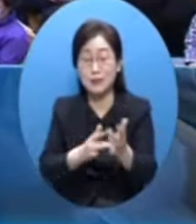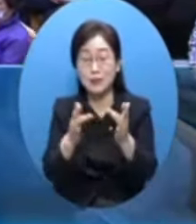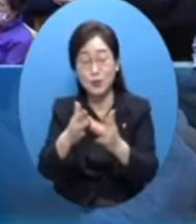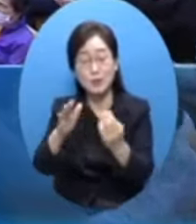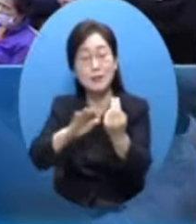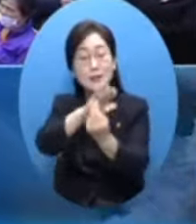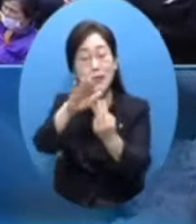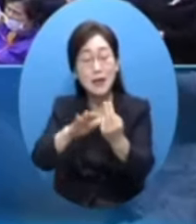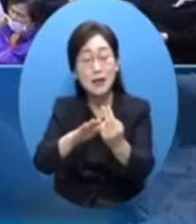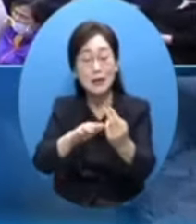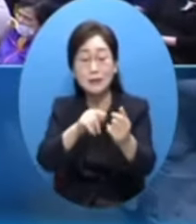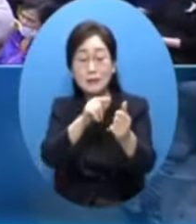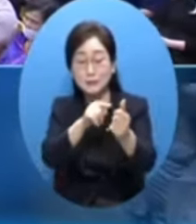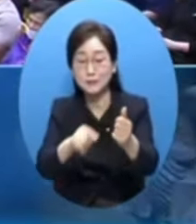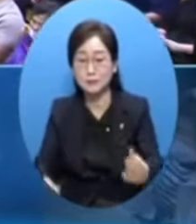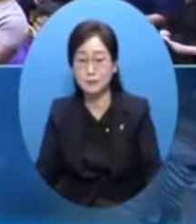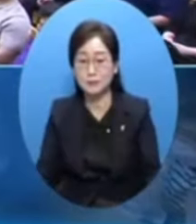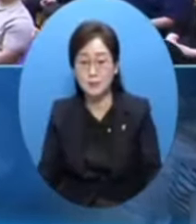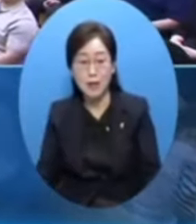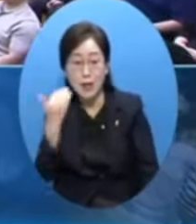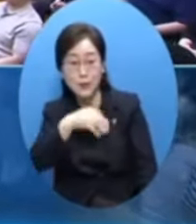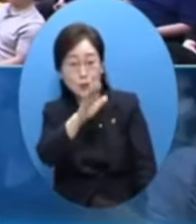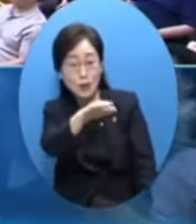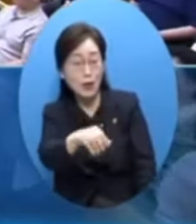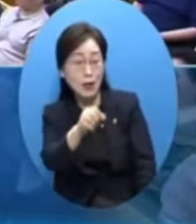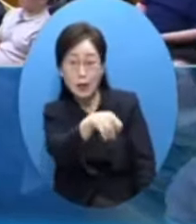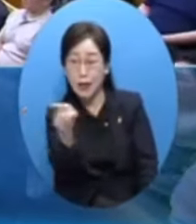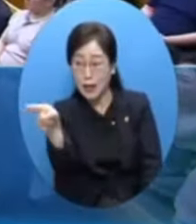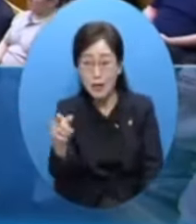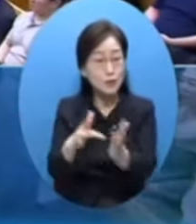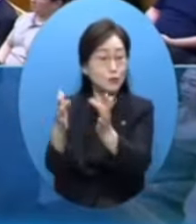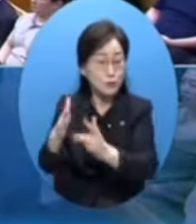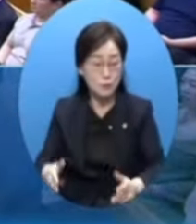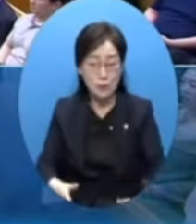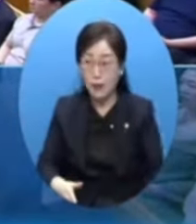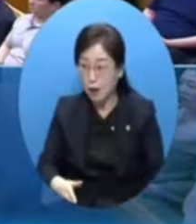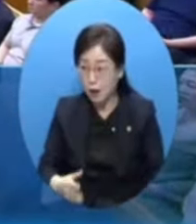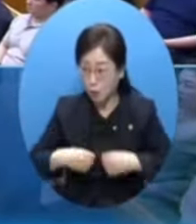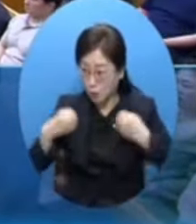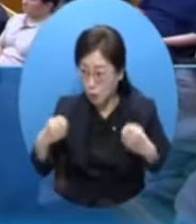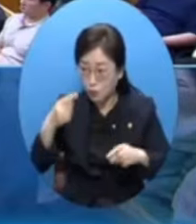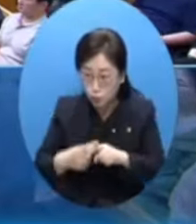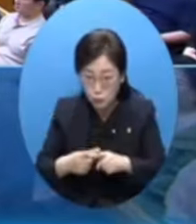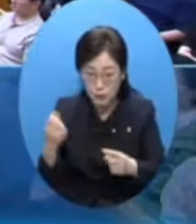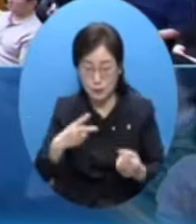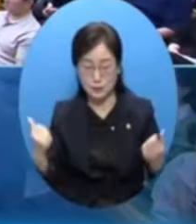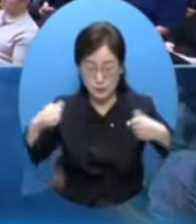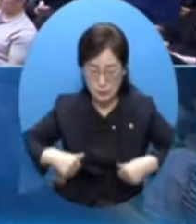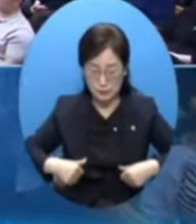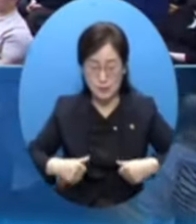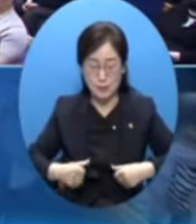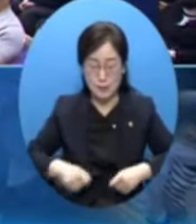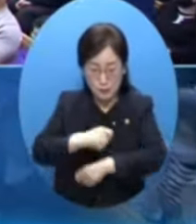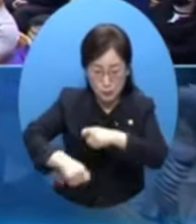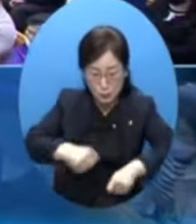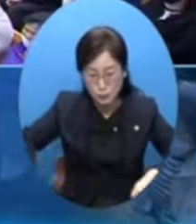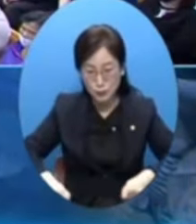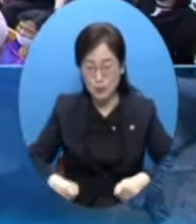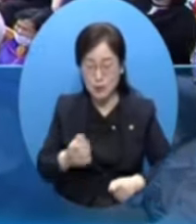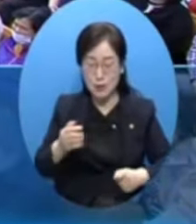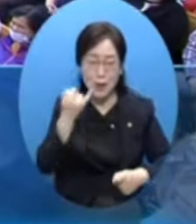제자가 베드로에게 이르되 주님이시라 하니 시몬 베드로가 벗고 있다가 주님이라 하는 말을 듣고 고도들을 두른 후에